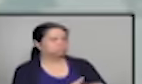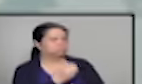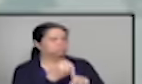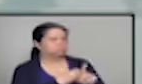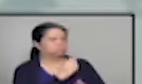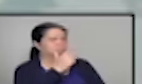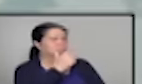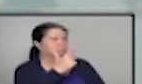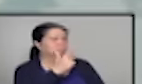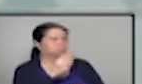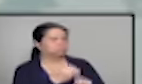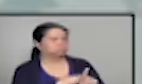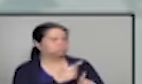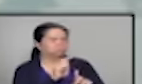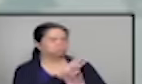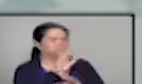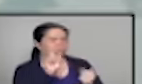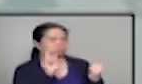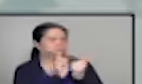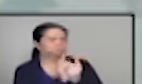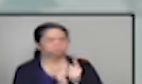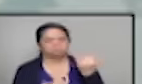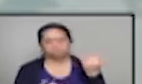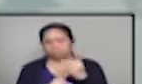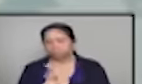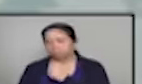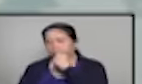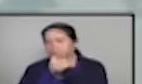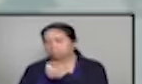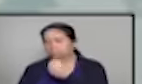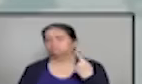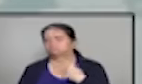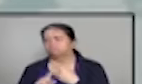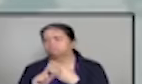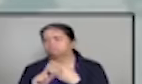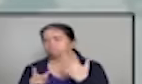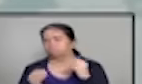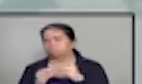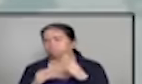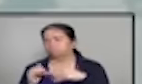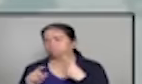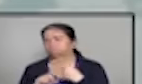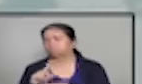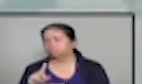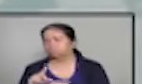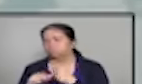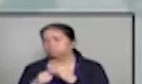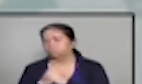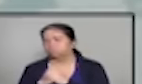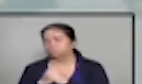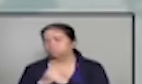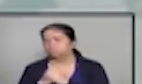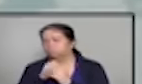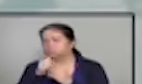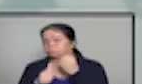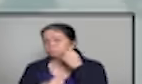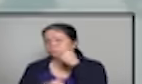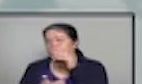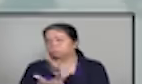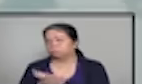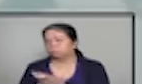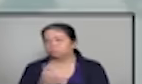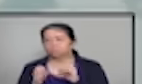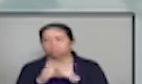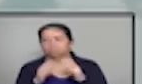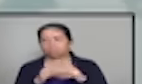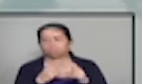23 po. October, hindi na po kami nakikita. Mag-December na bukas. Apo. So, mahigit isang buwan na. Apo, isang buwan na po. Hindi na umuwi si Mrs.? Ako